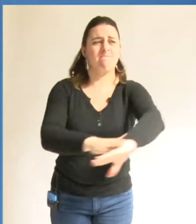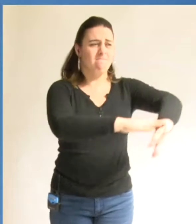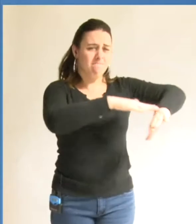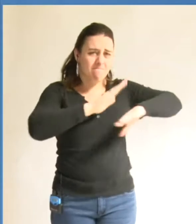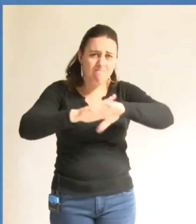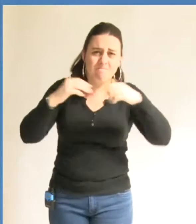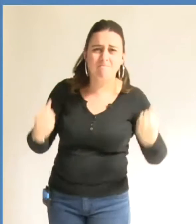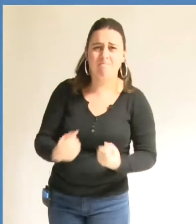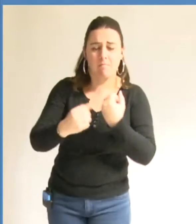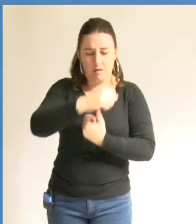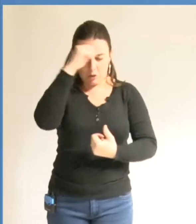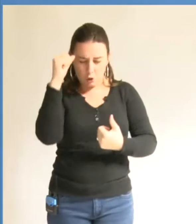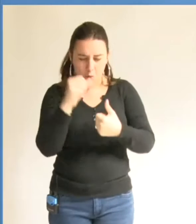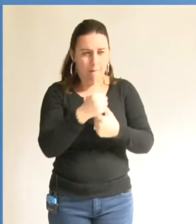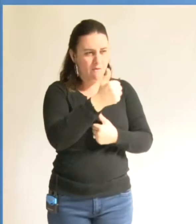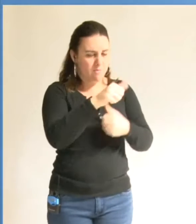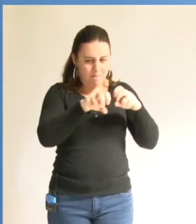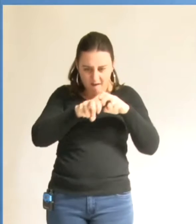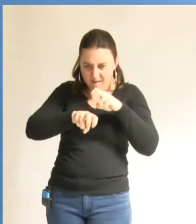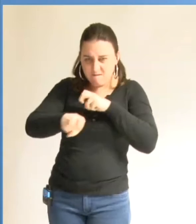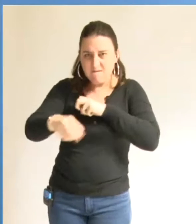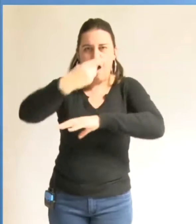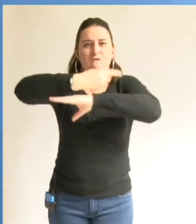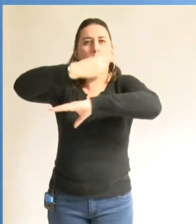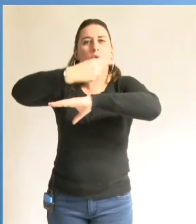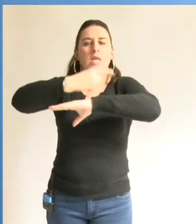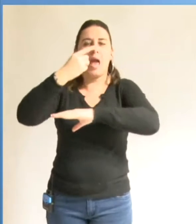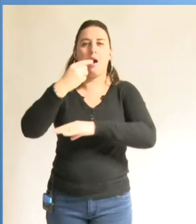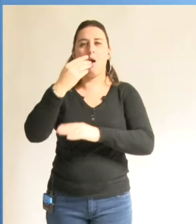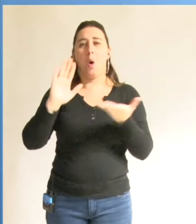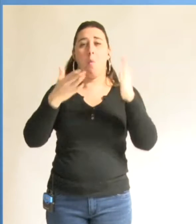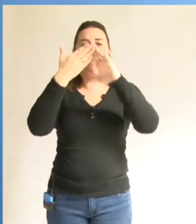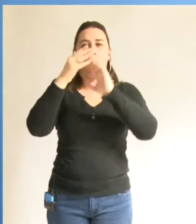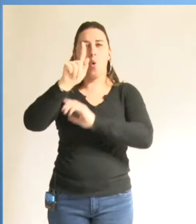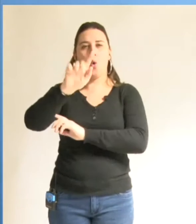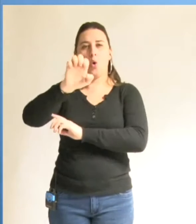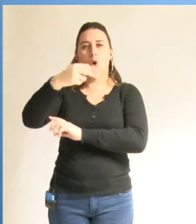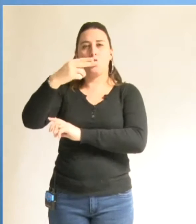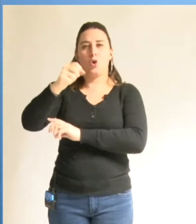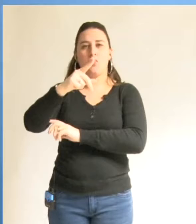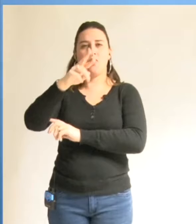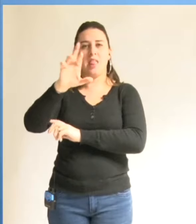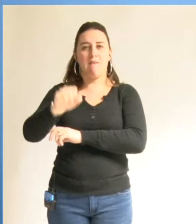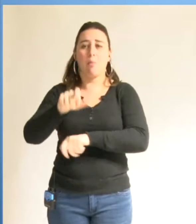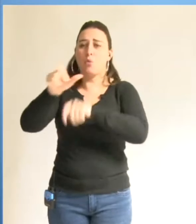Je me souviens vous êtes allé à la frontière, au Mont-Genèvre, pour lancer un appel au passage des